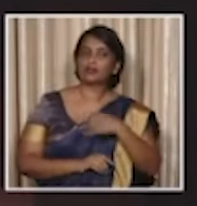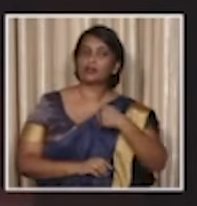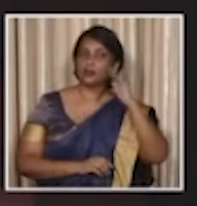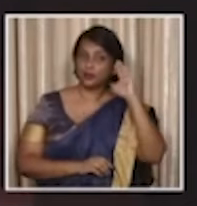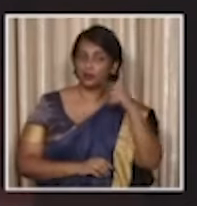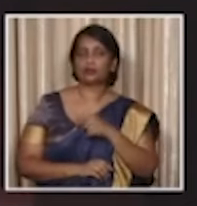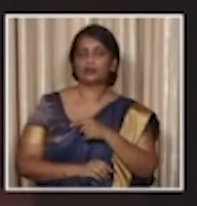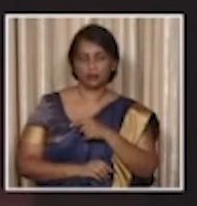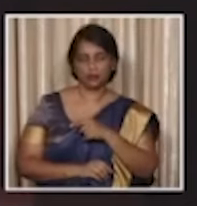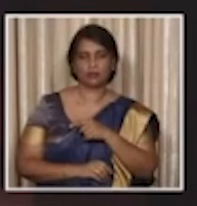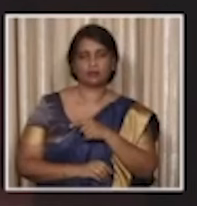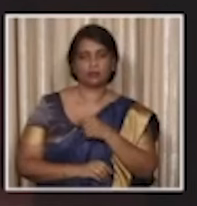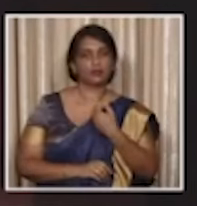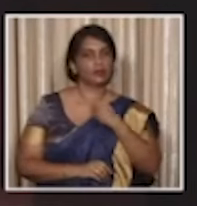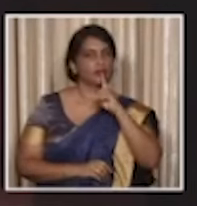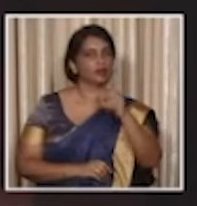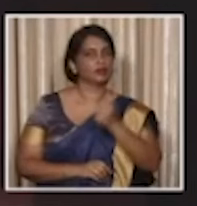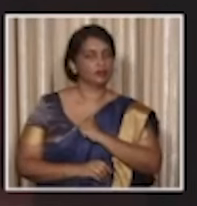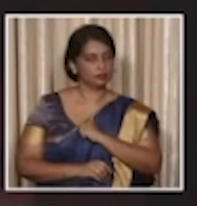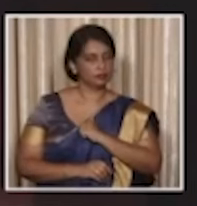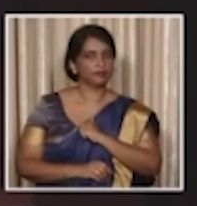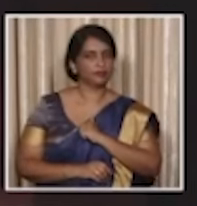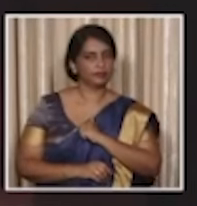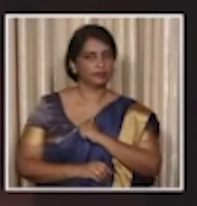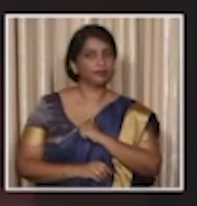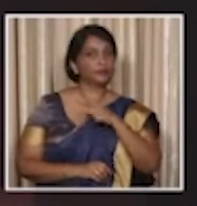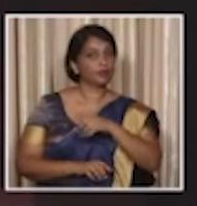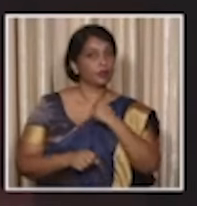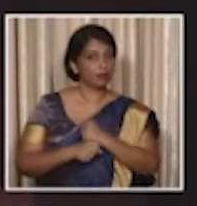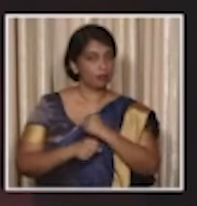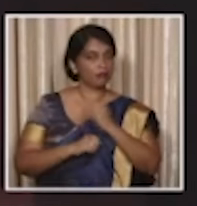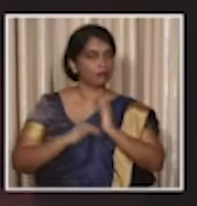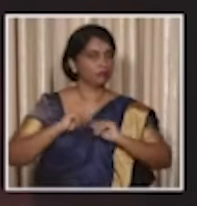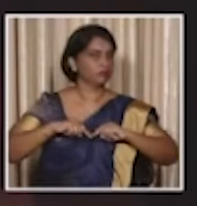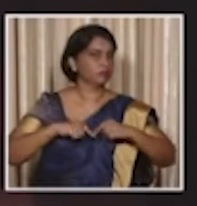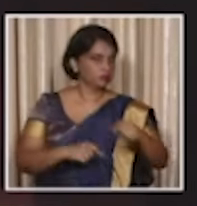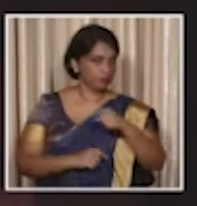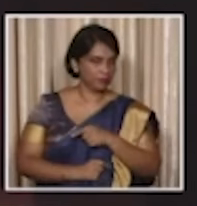විශේෂයෙන්ම මම කියන්න කැමති මේ රජයේ ක්‍රියාත්මක කරන